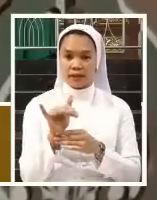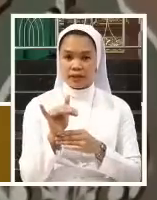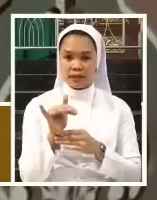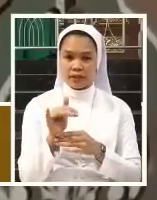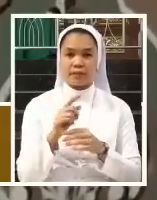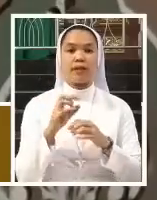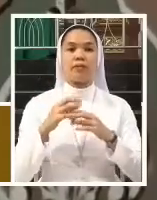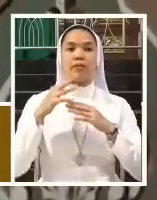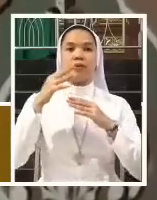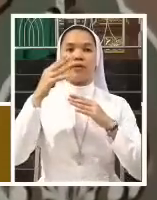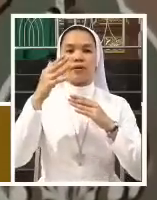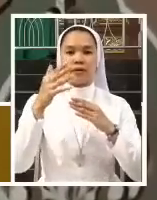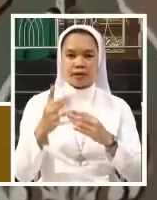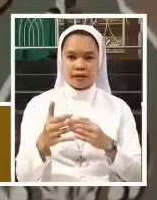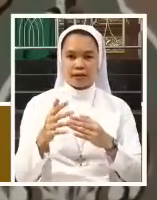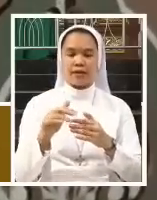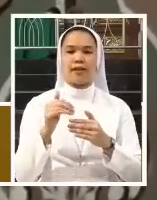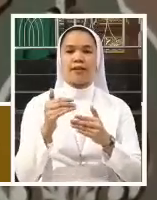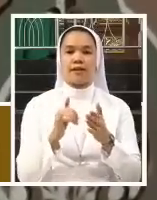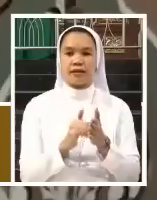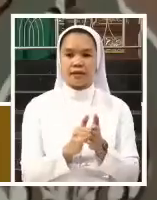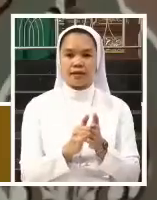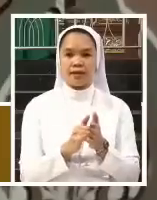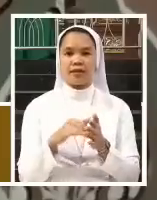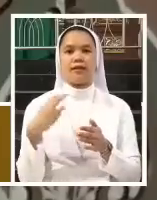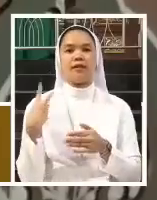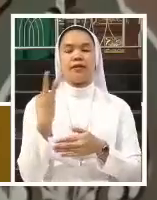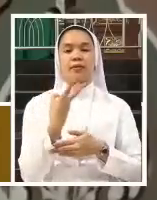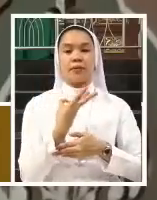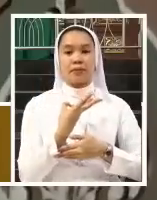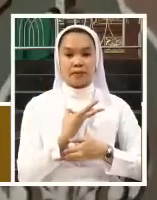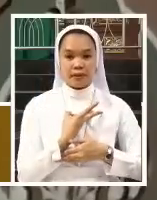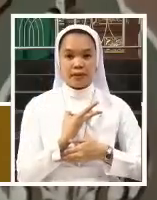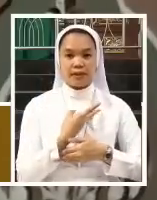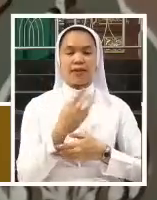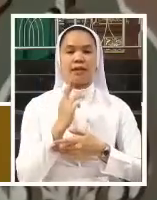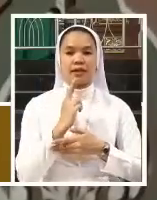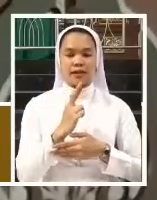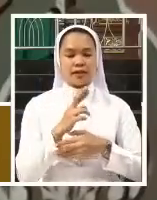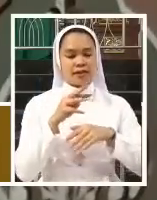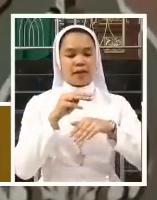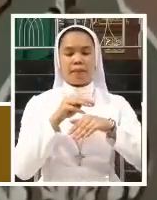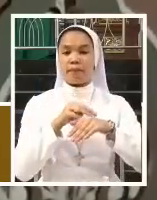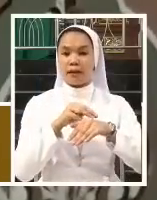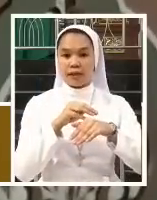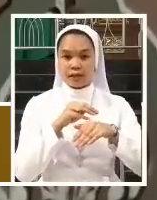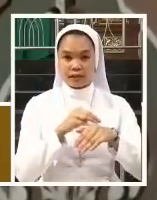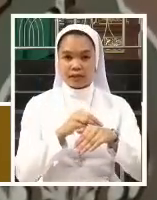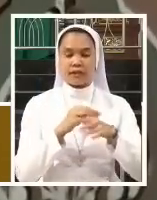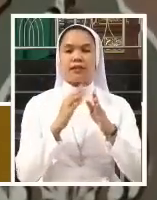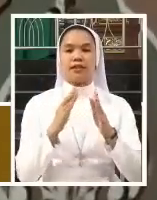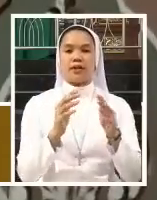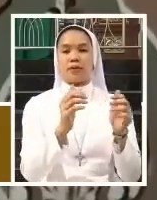more than that, kita bilang ministro, kaiba ang banwaan,